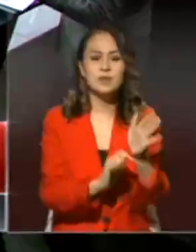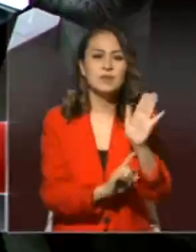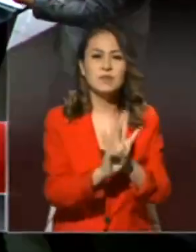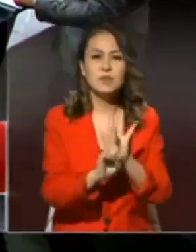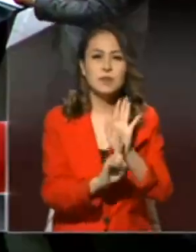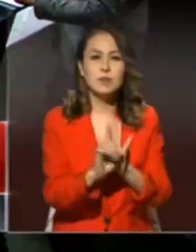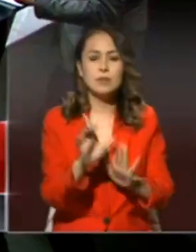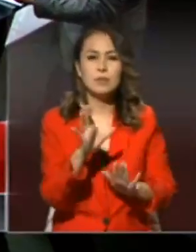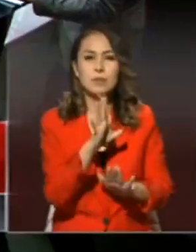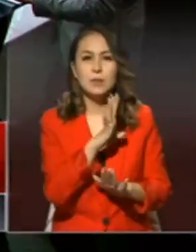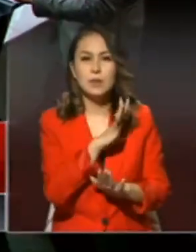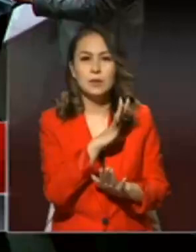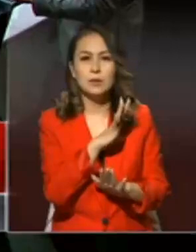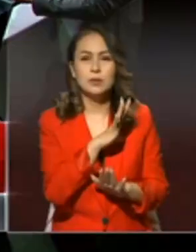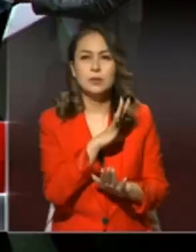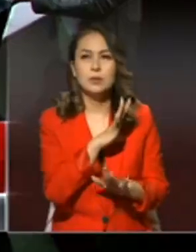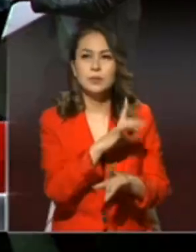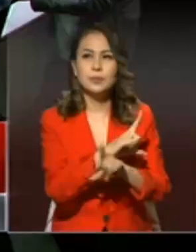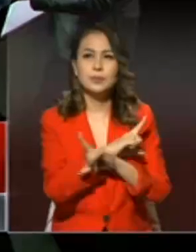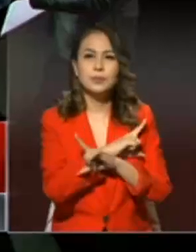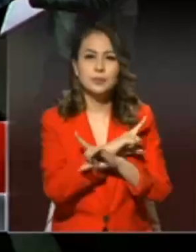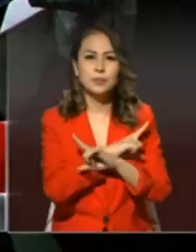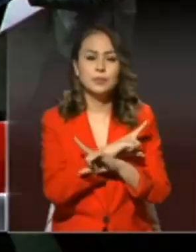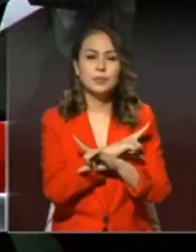яғни мәйіттік донорды мысалға келтіріп отыр ғой.